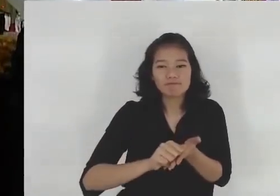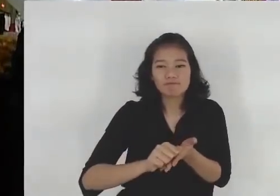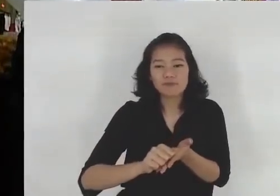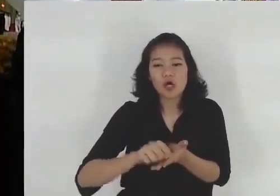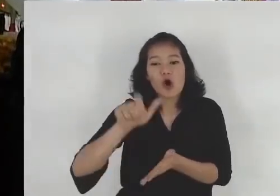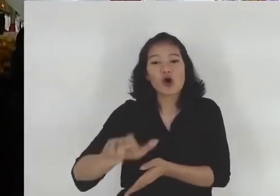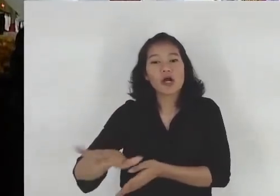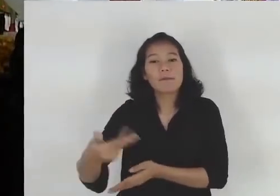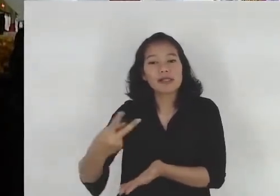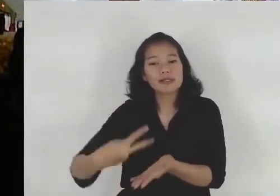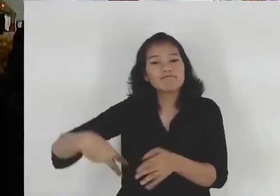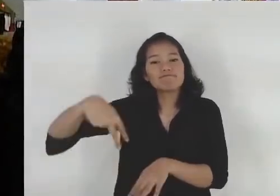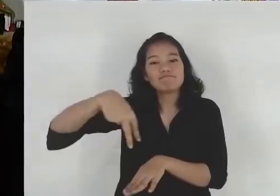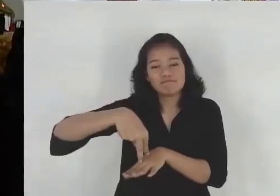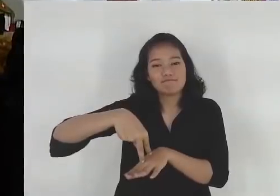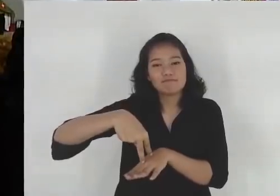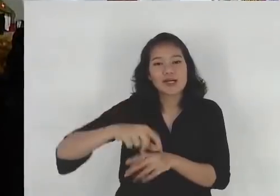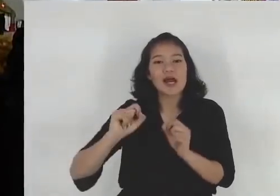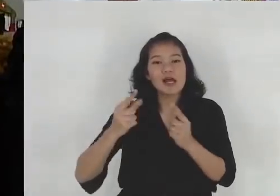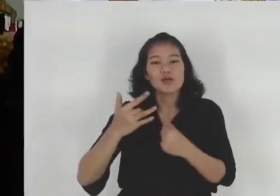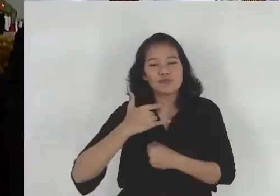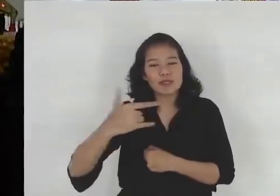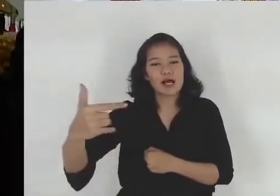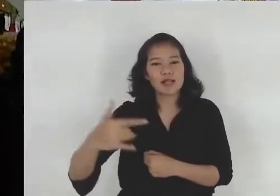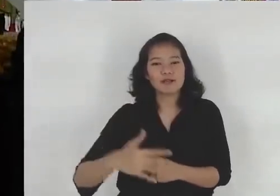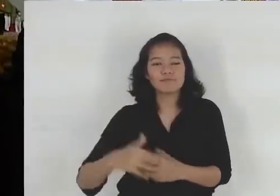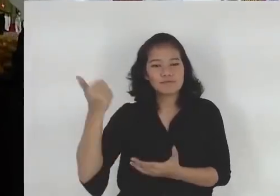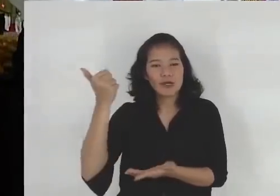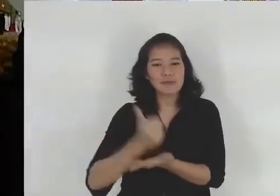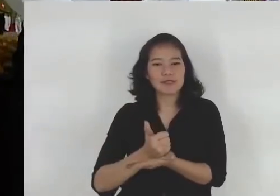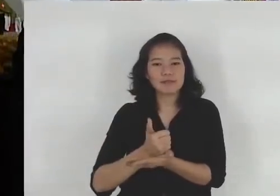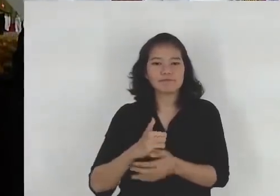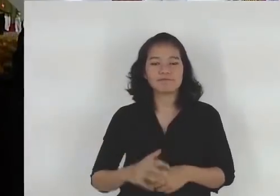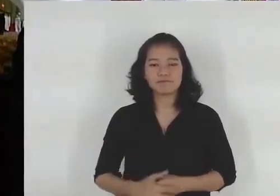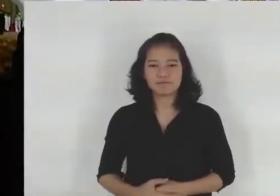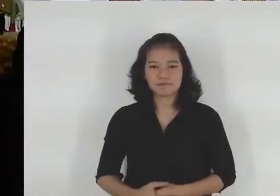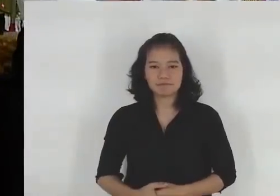orang mati dan hidup yang kekal amin